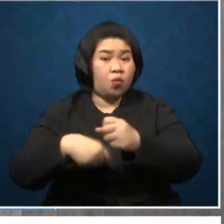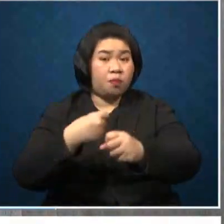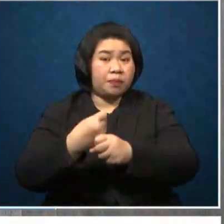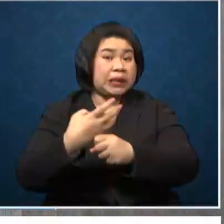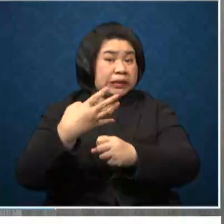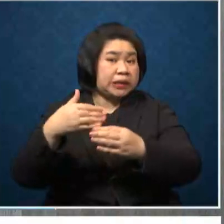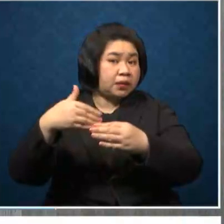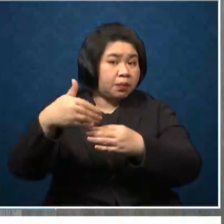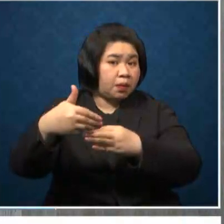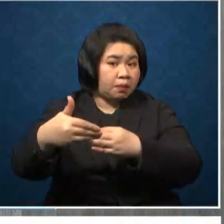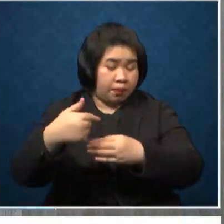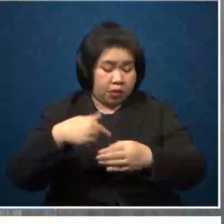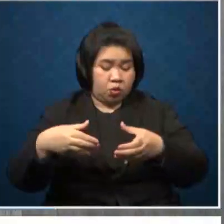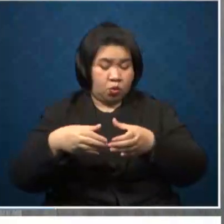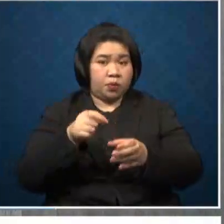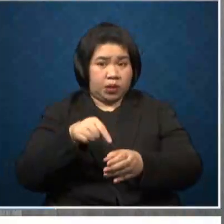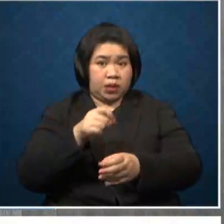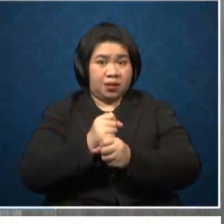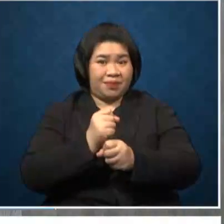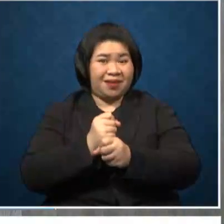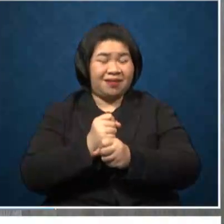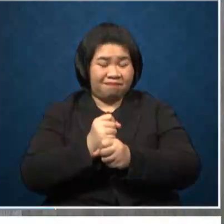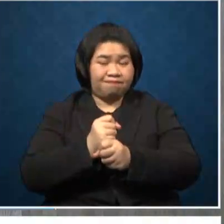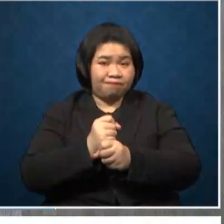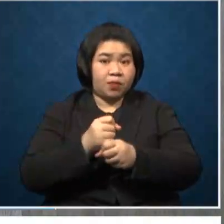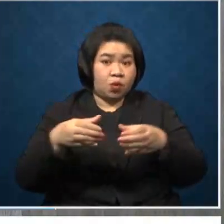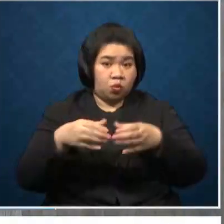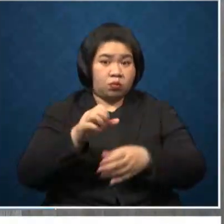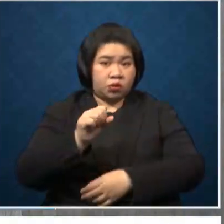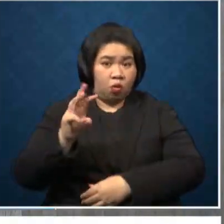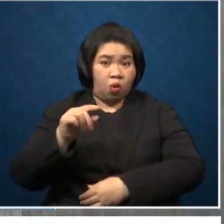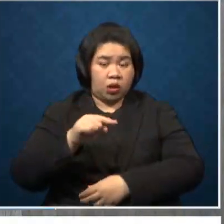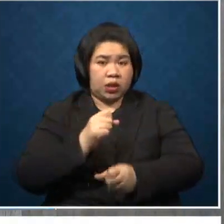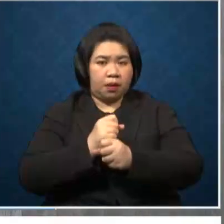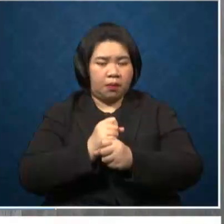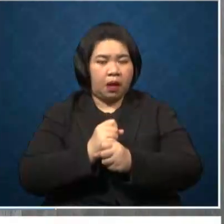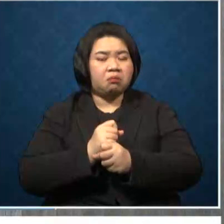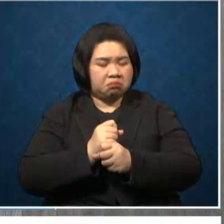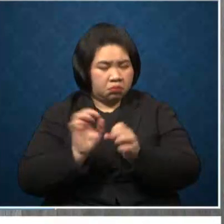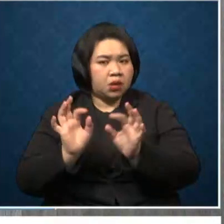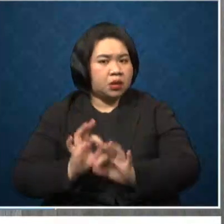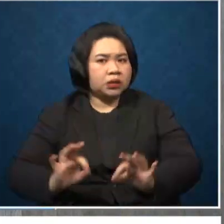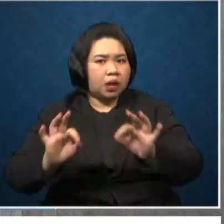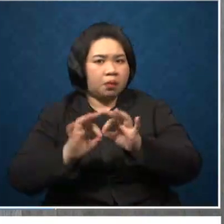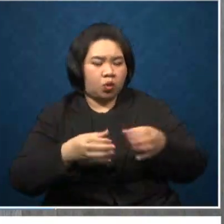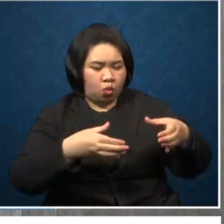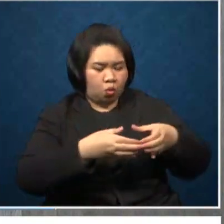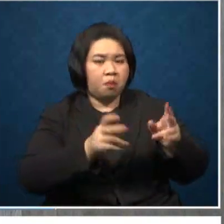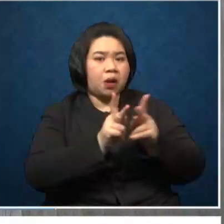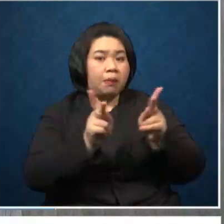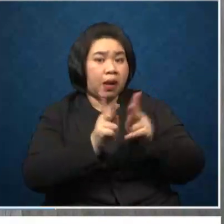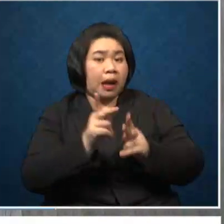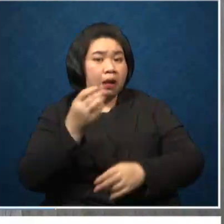สมาชิกวุฒิสภาชุดนี้ปฏิบัติหน้าที่เนี่ยเพิ่งมีคนนำเรื่องคณะกรรมการหมู่บ้านมาพูดวัน